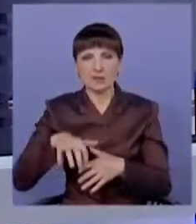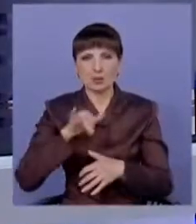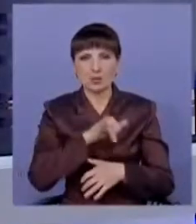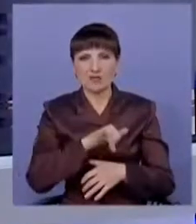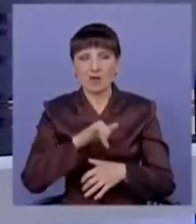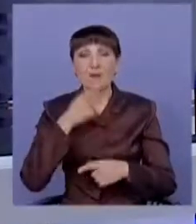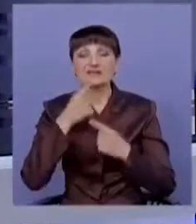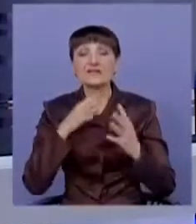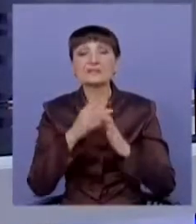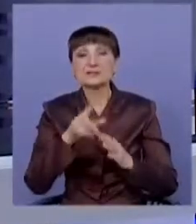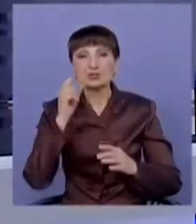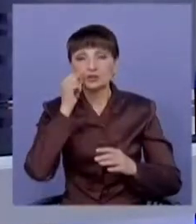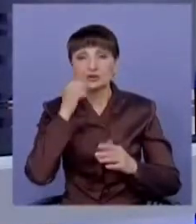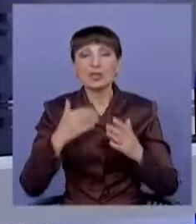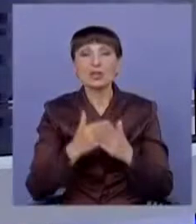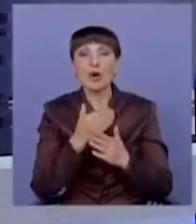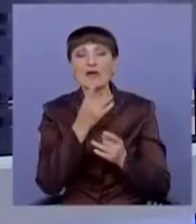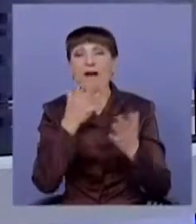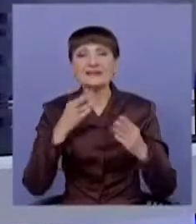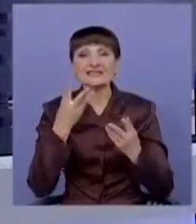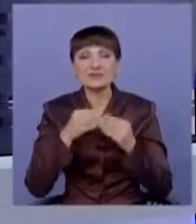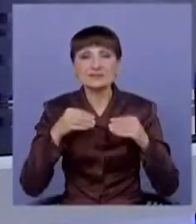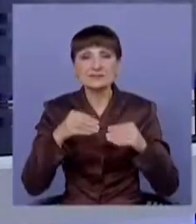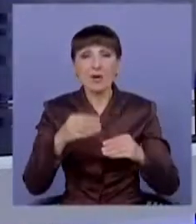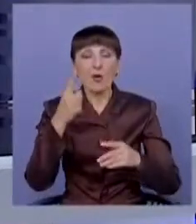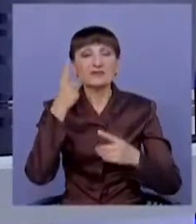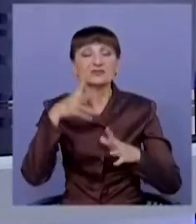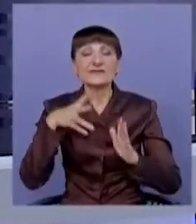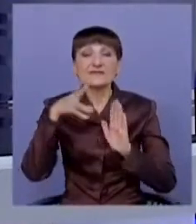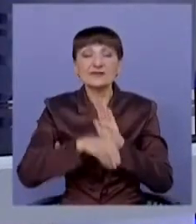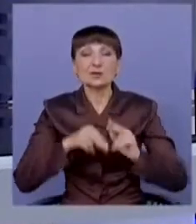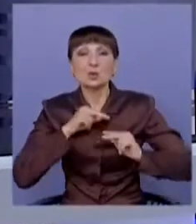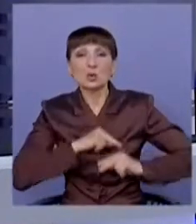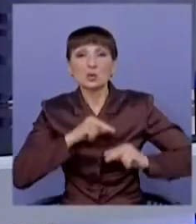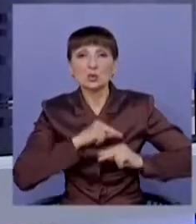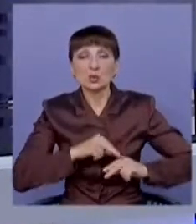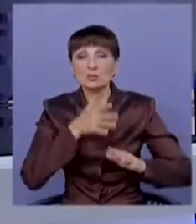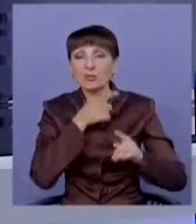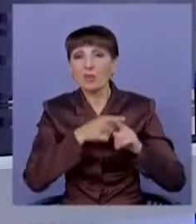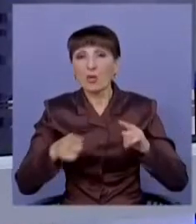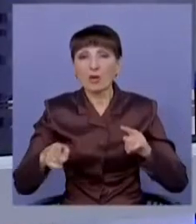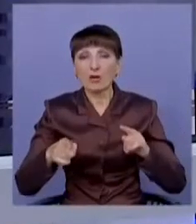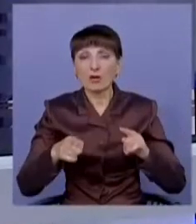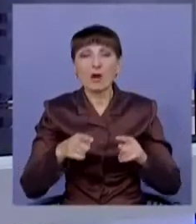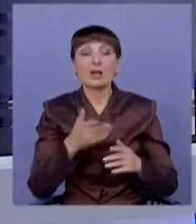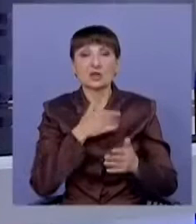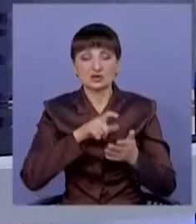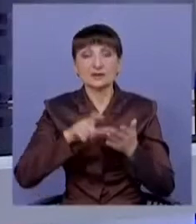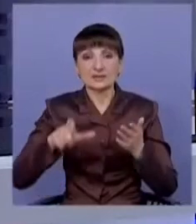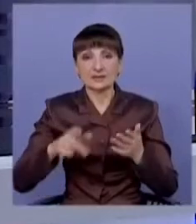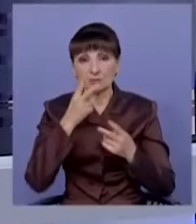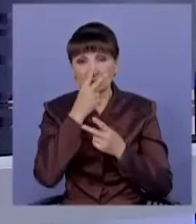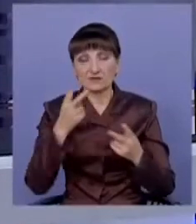словам сельчанина, новые культуры «Made in Казахстан», в которые он вложил годы труда под угрозой исчезновения. Рамина Макаримова с